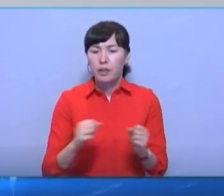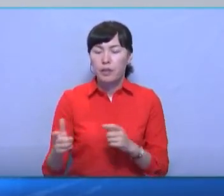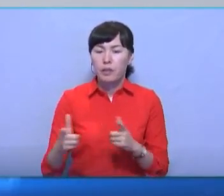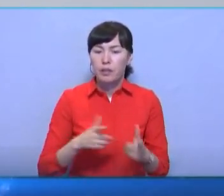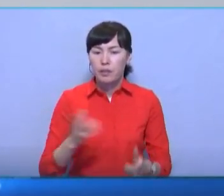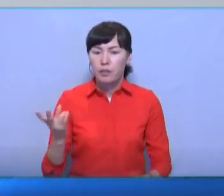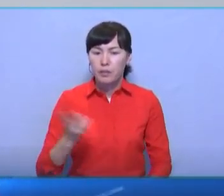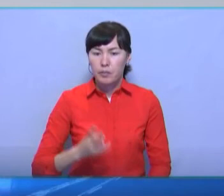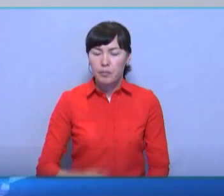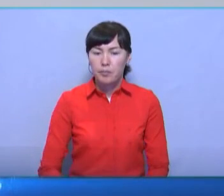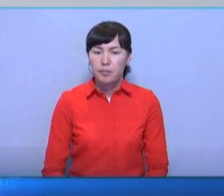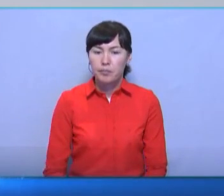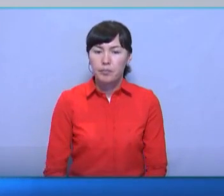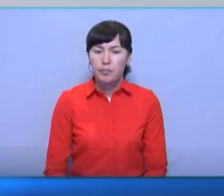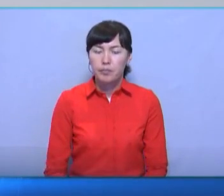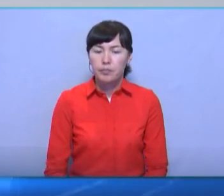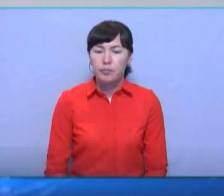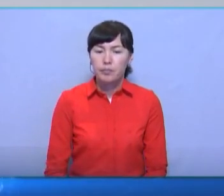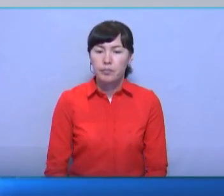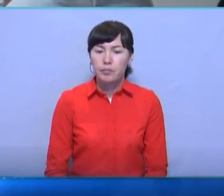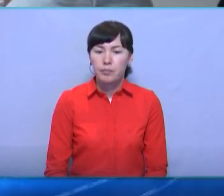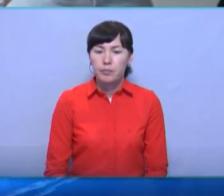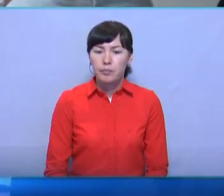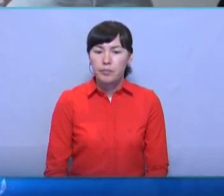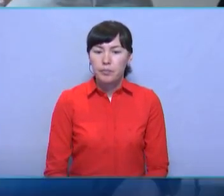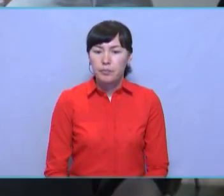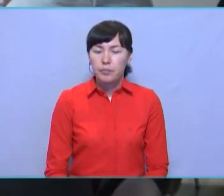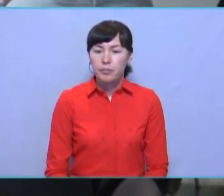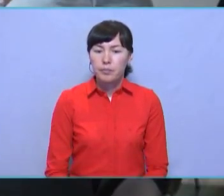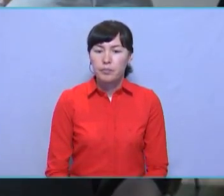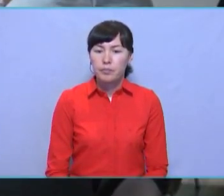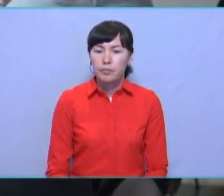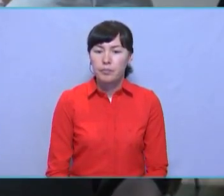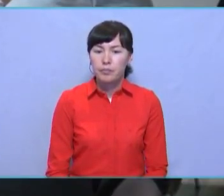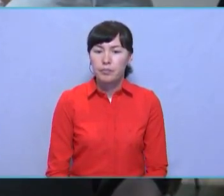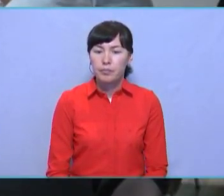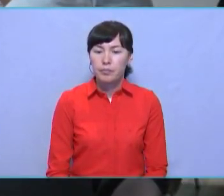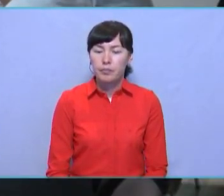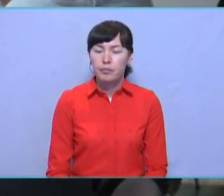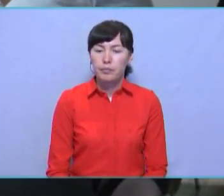шараларын ұстанғандары жөн. Түркістан қаласынан Мақсұт Жарылқасын, Талғат Елеубеков, Батырхан Әмірбек, Тұран Ньюс.